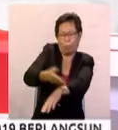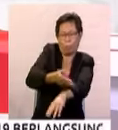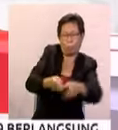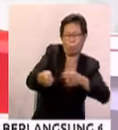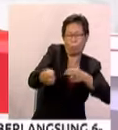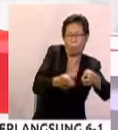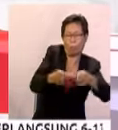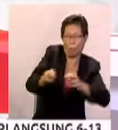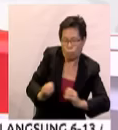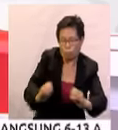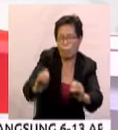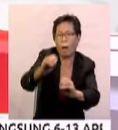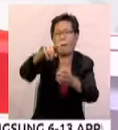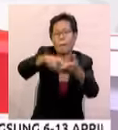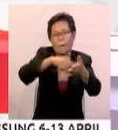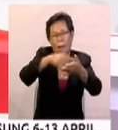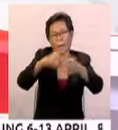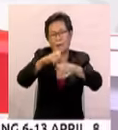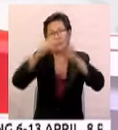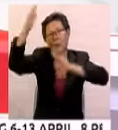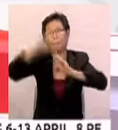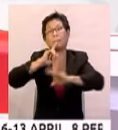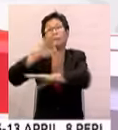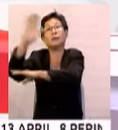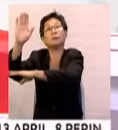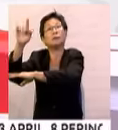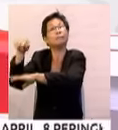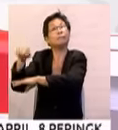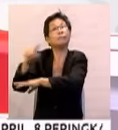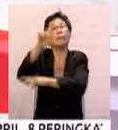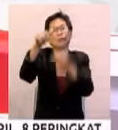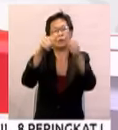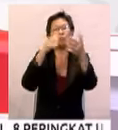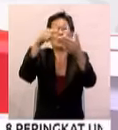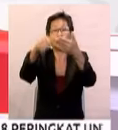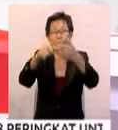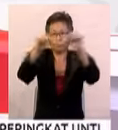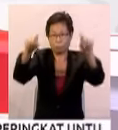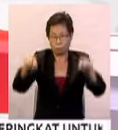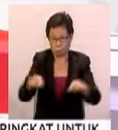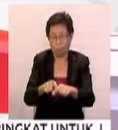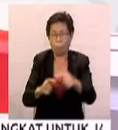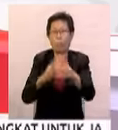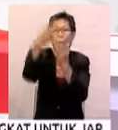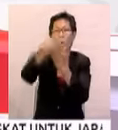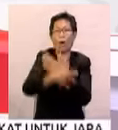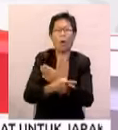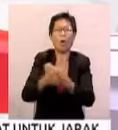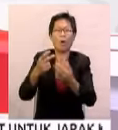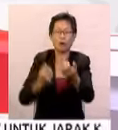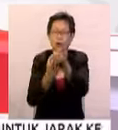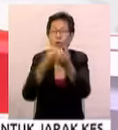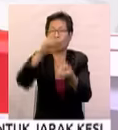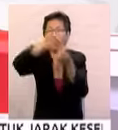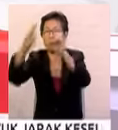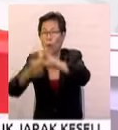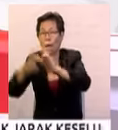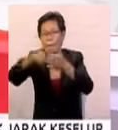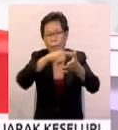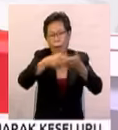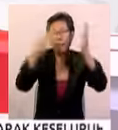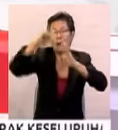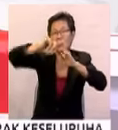pengurusan operasi pilihan raya di negara ini. Perjanjian itu merupakan satu dokumen projek yang bertajuk Sokongan Reformasi Pilihan Raya Malaysia